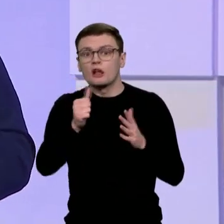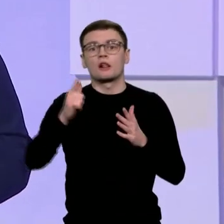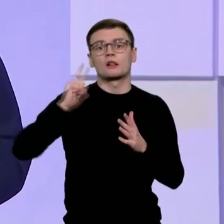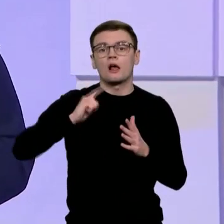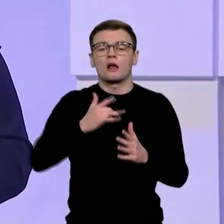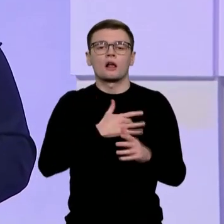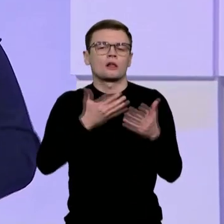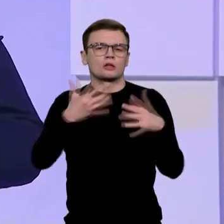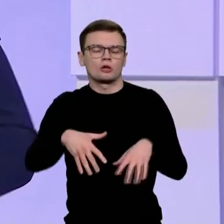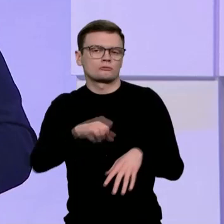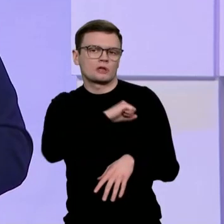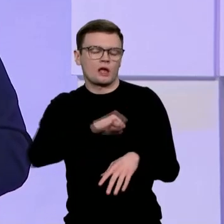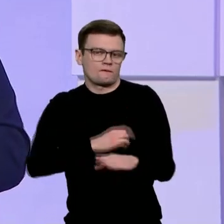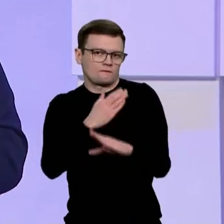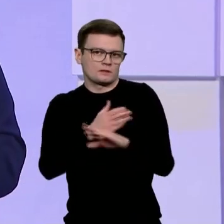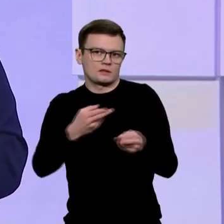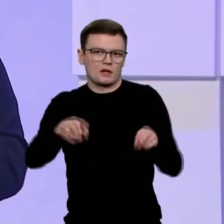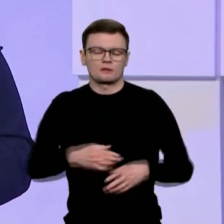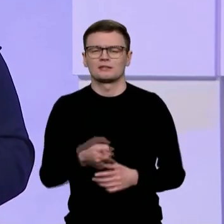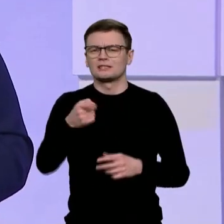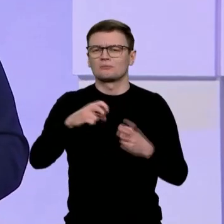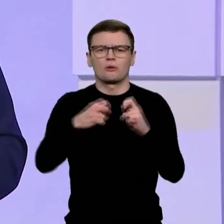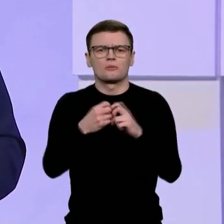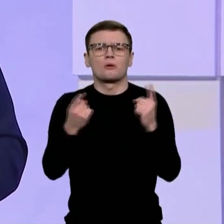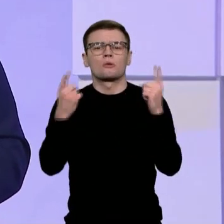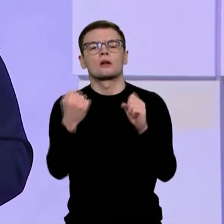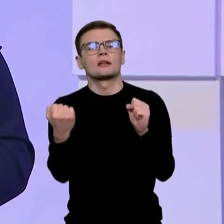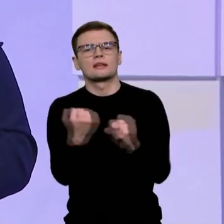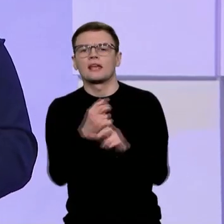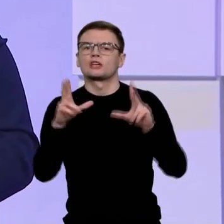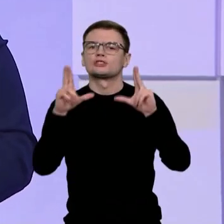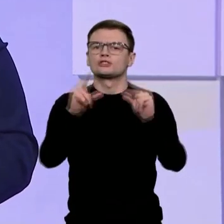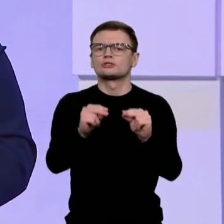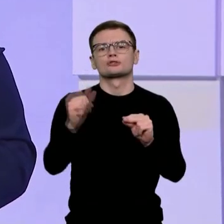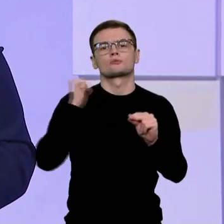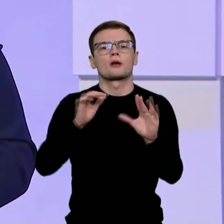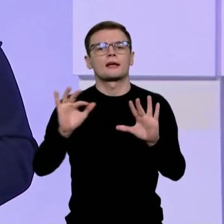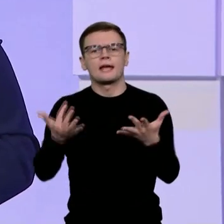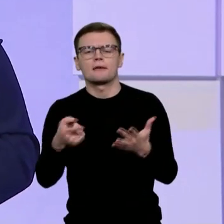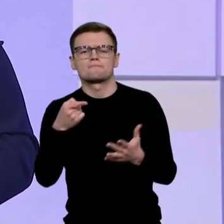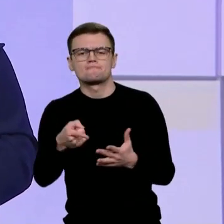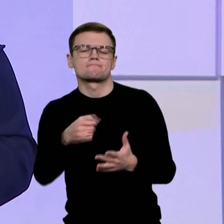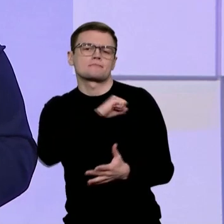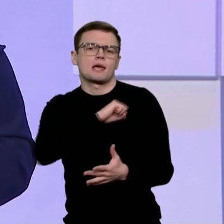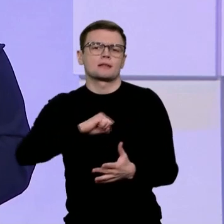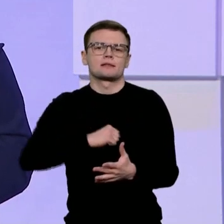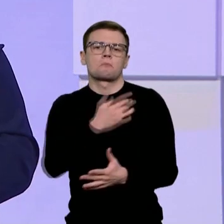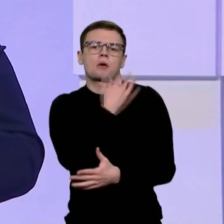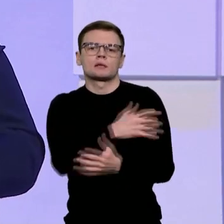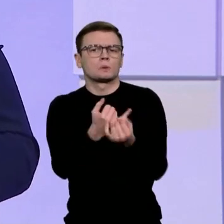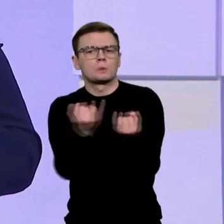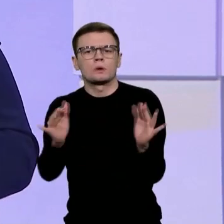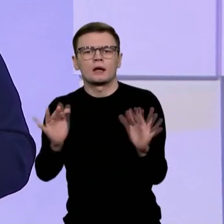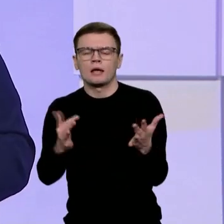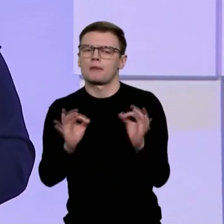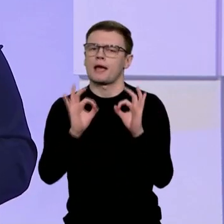yra pagrindinė problema, kaip užtikrinti gyventojų medicininių paslaugų prieinamumą, kaip kad jie gautų paslaugas čia ir dabar